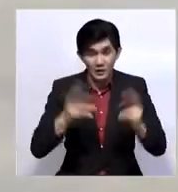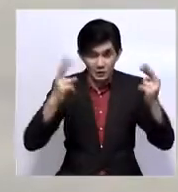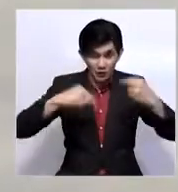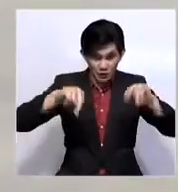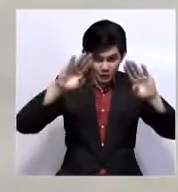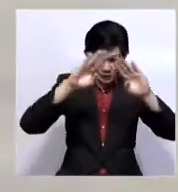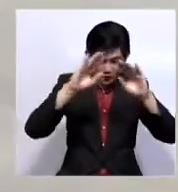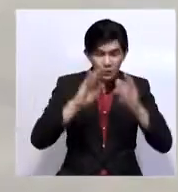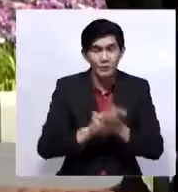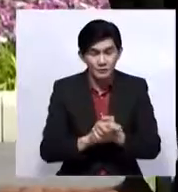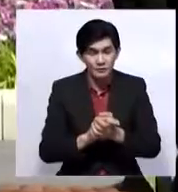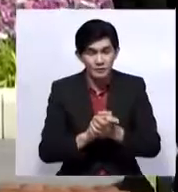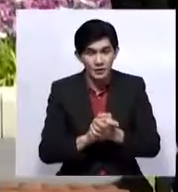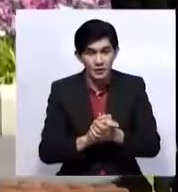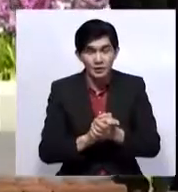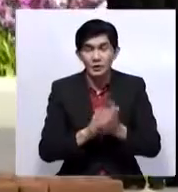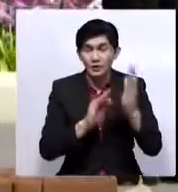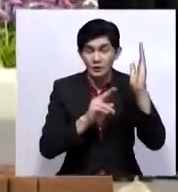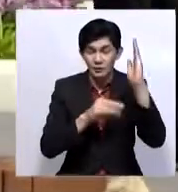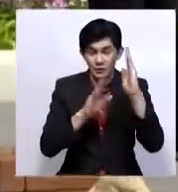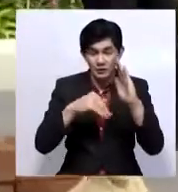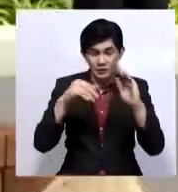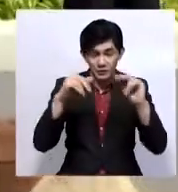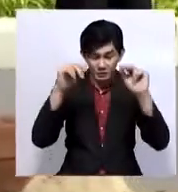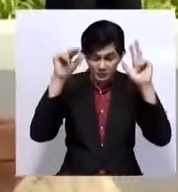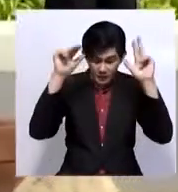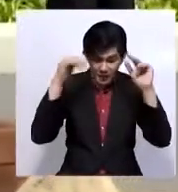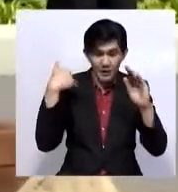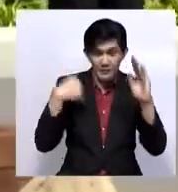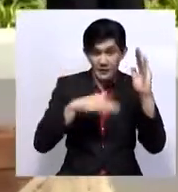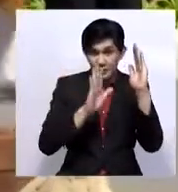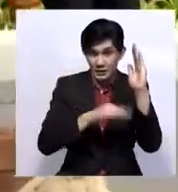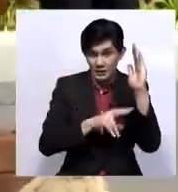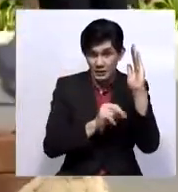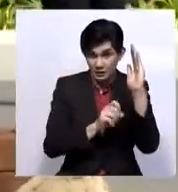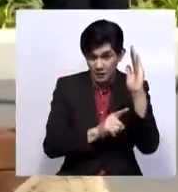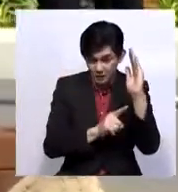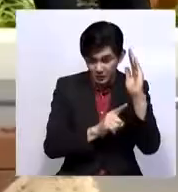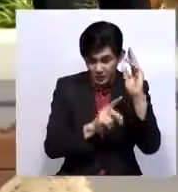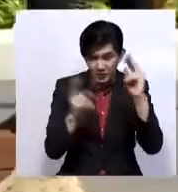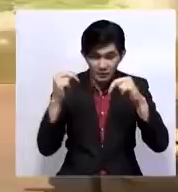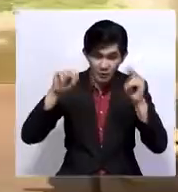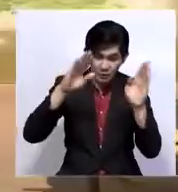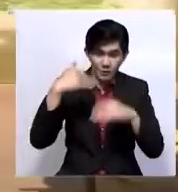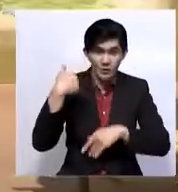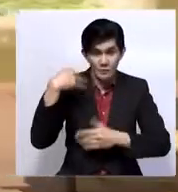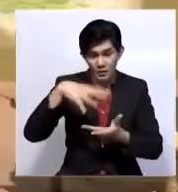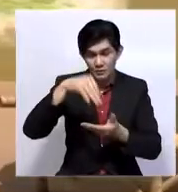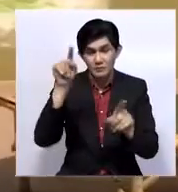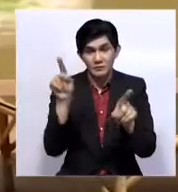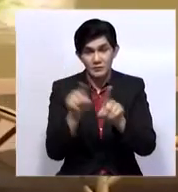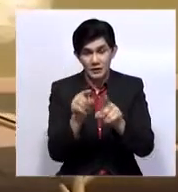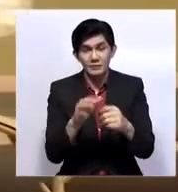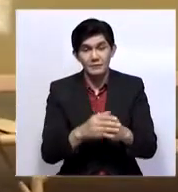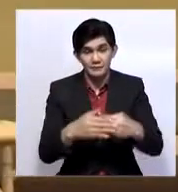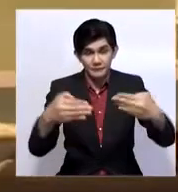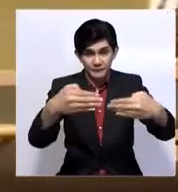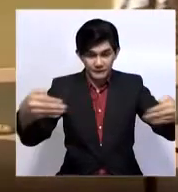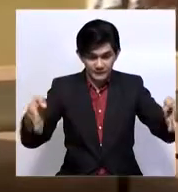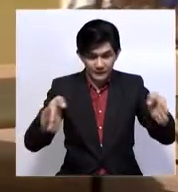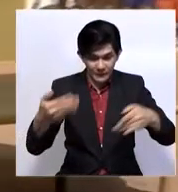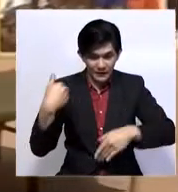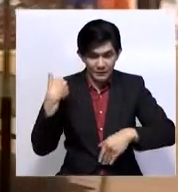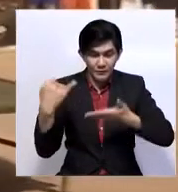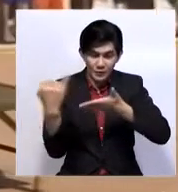จดีย์พระธาตุหริพุนชัยพระธาตุพนมพระบรมธาตุนครศรีธรรมราชขณะที่กำแพงสองข้างทาง